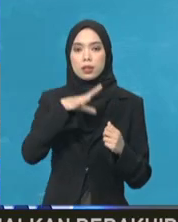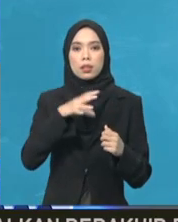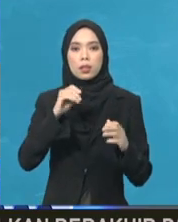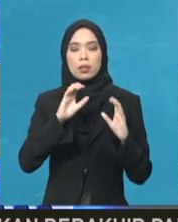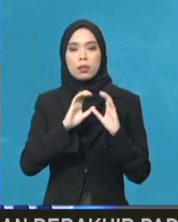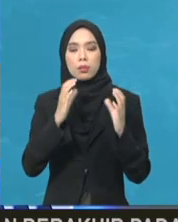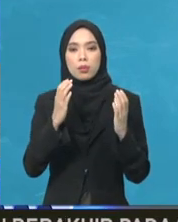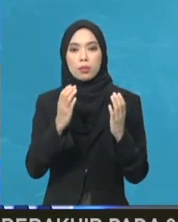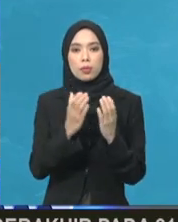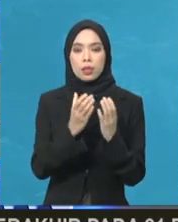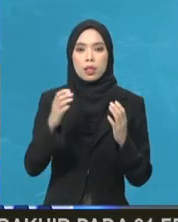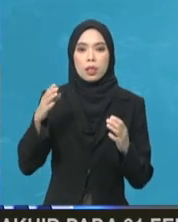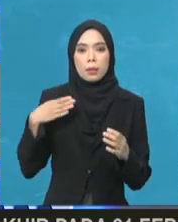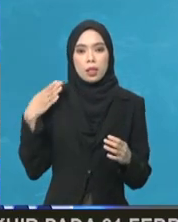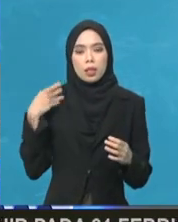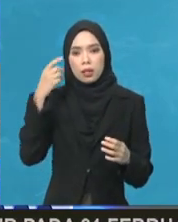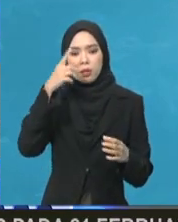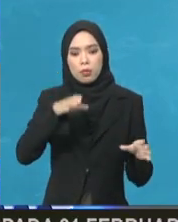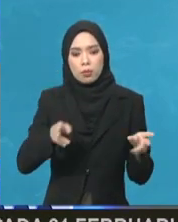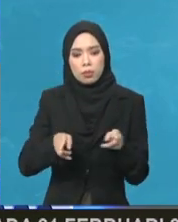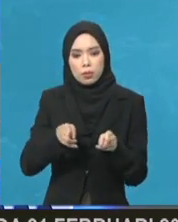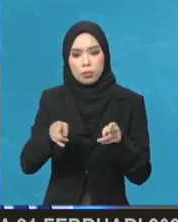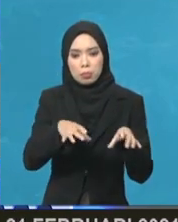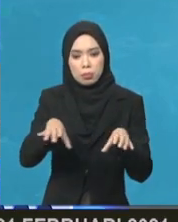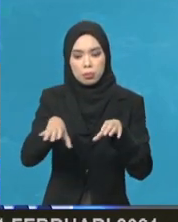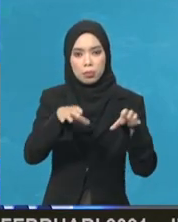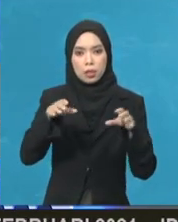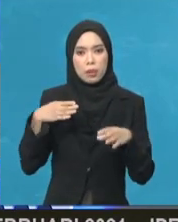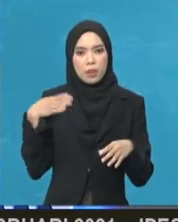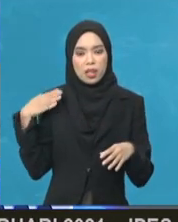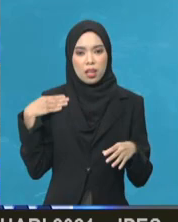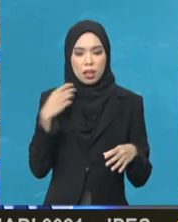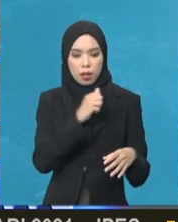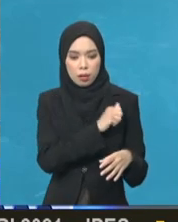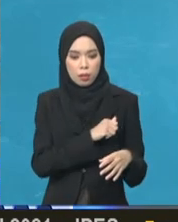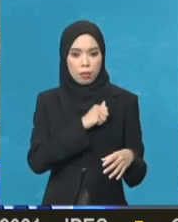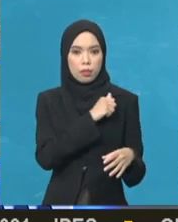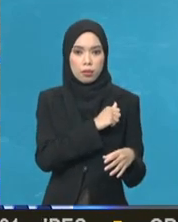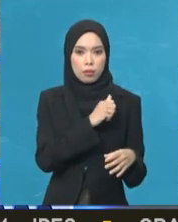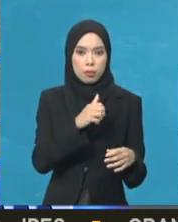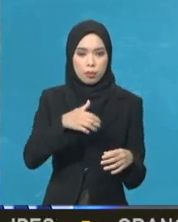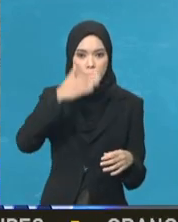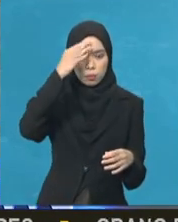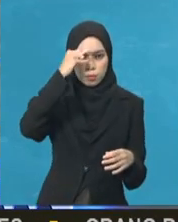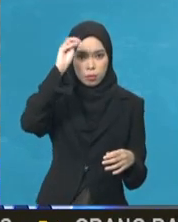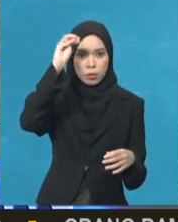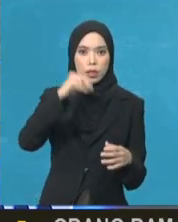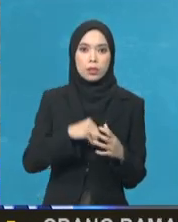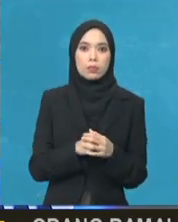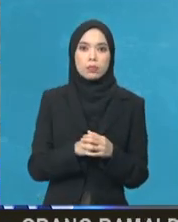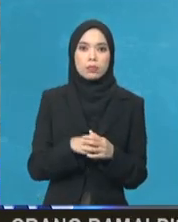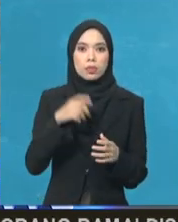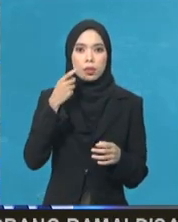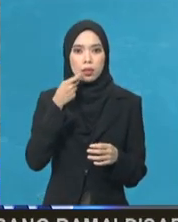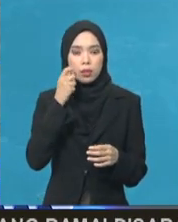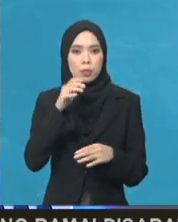membeda-bedakan yang berakhlak mulia dan bertaraf dunia dianjurkan petang tadi oleh kumpulan penasihat Belia di BNS